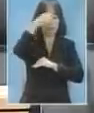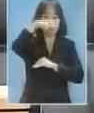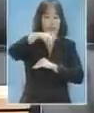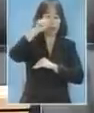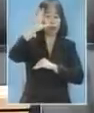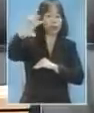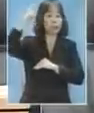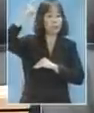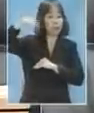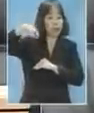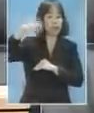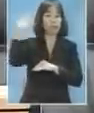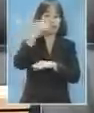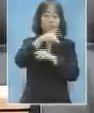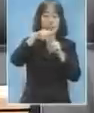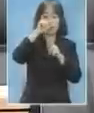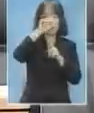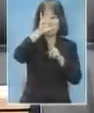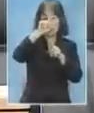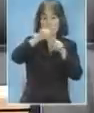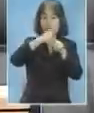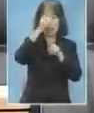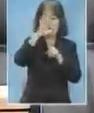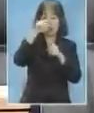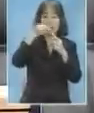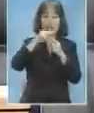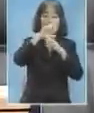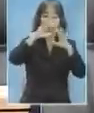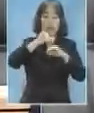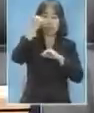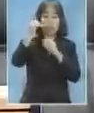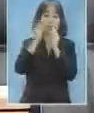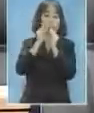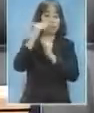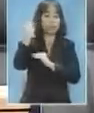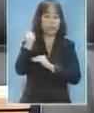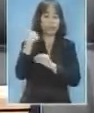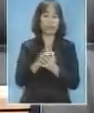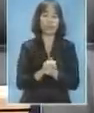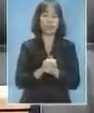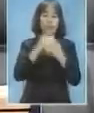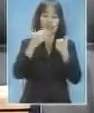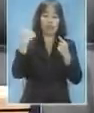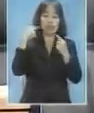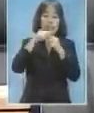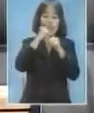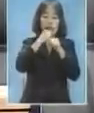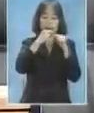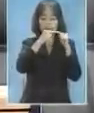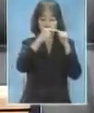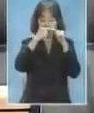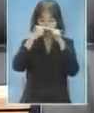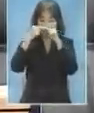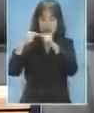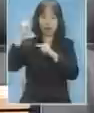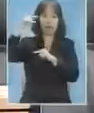ากรัฐบาลพม่าเมื่อวันที่19พฤษภาคมรัฐบาลก็ประชุมครม.สัญจรเราก็ขานงานต่อก่องานกันไ